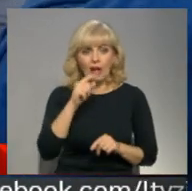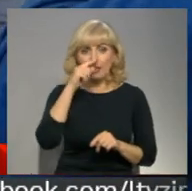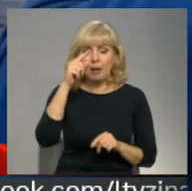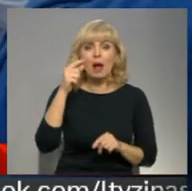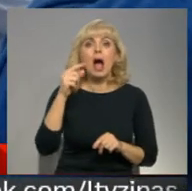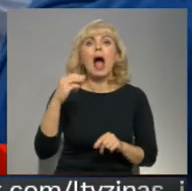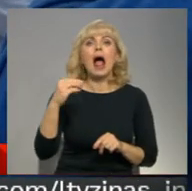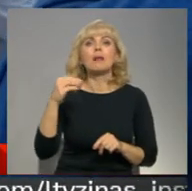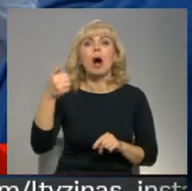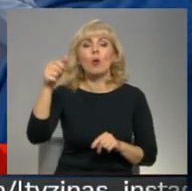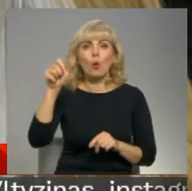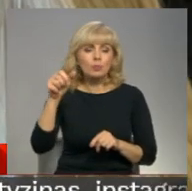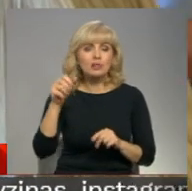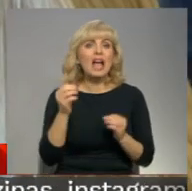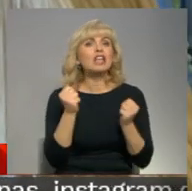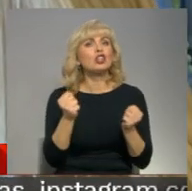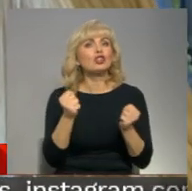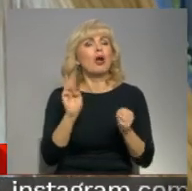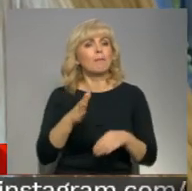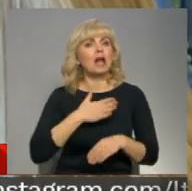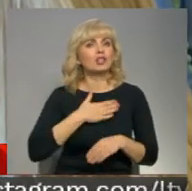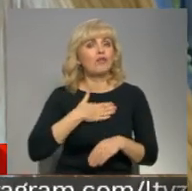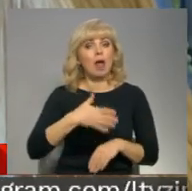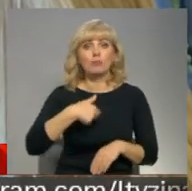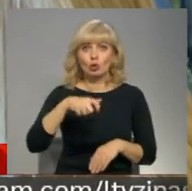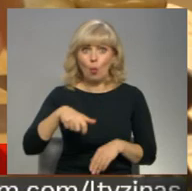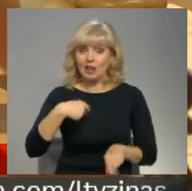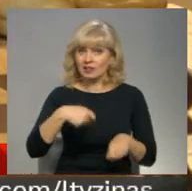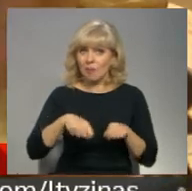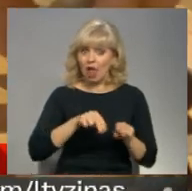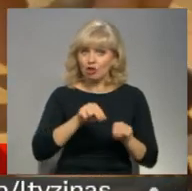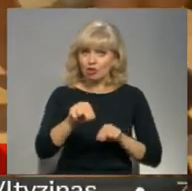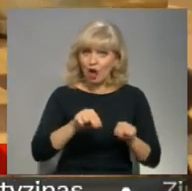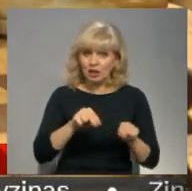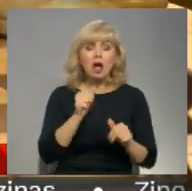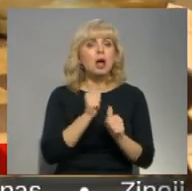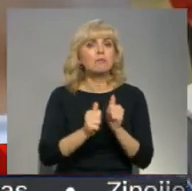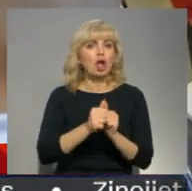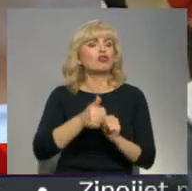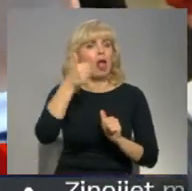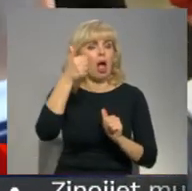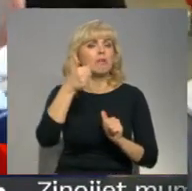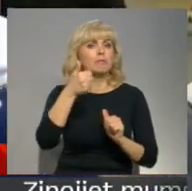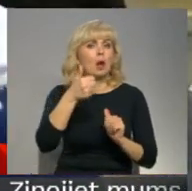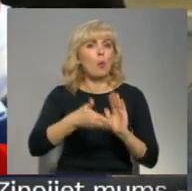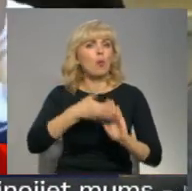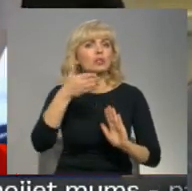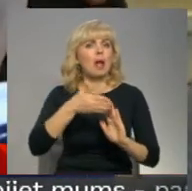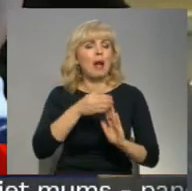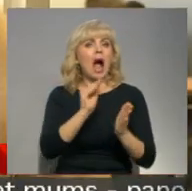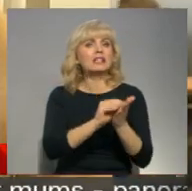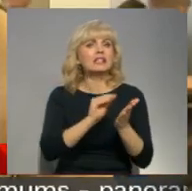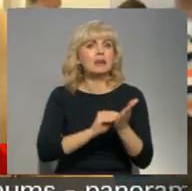Gulbis turēja īkšķus par savējiem. Viņš uzsver skolēniem, kuri spēlē šahu, ļoti bieži uzlaboja sekmes arī citos mācību